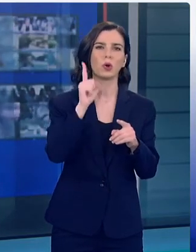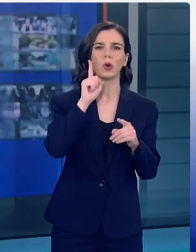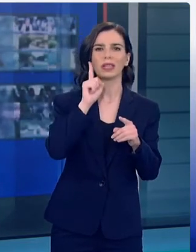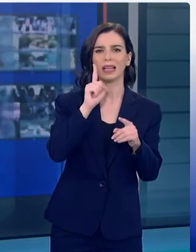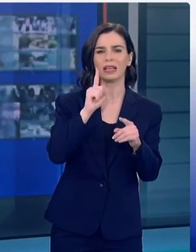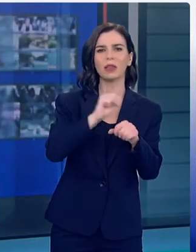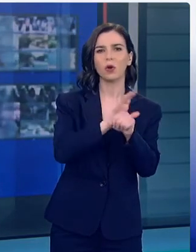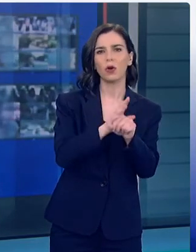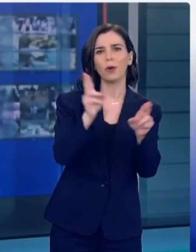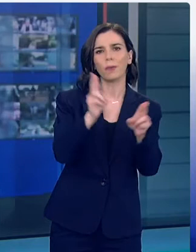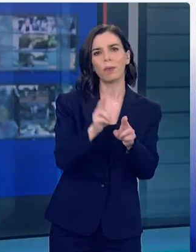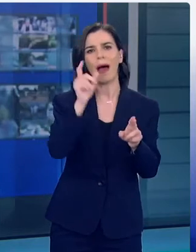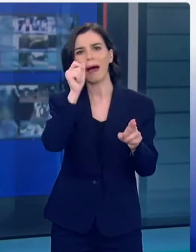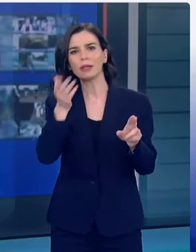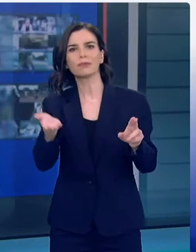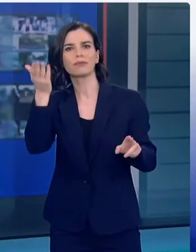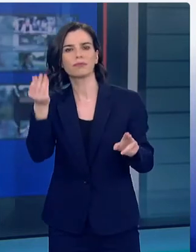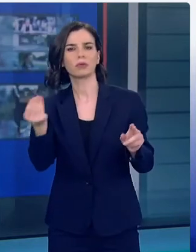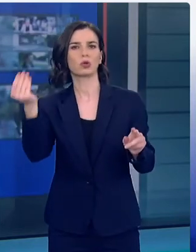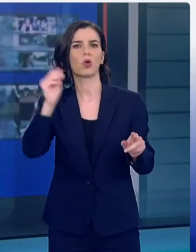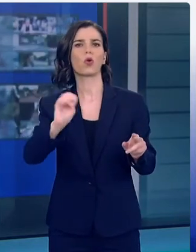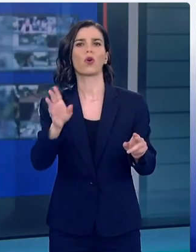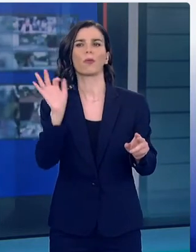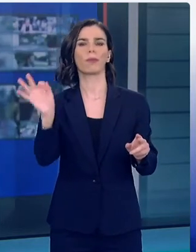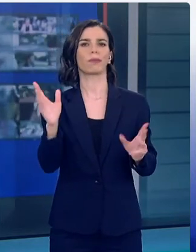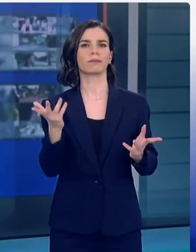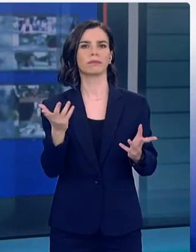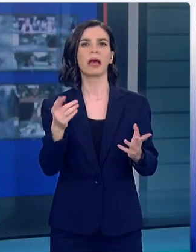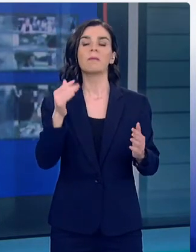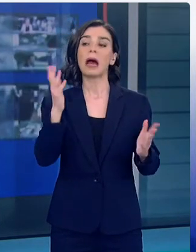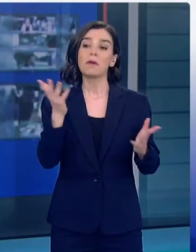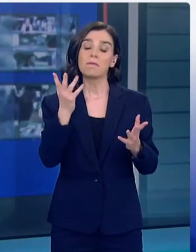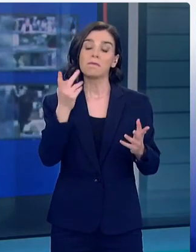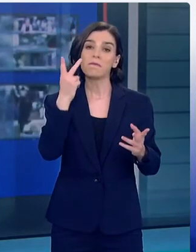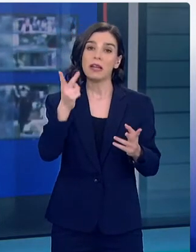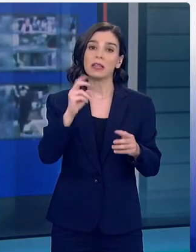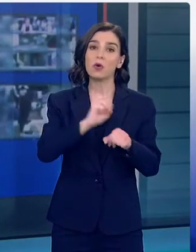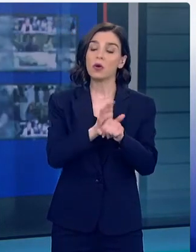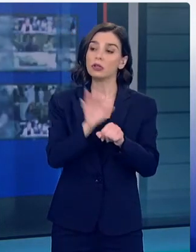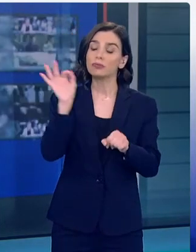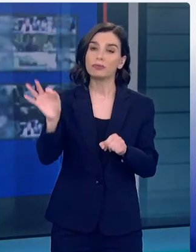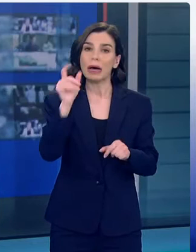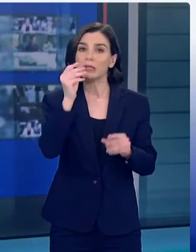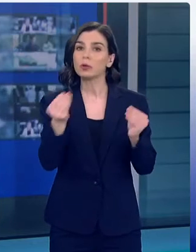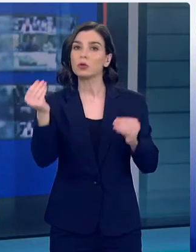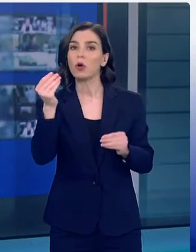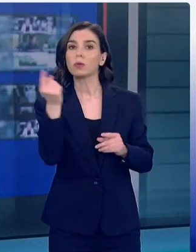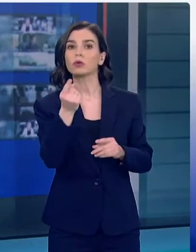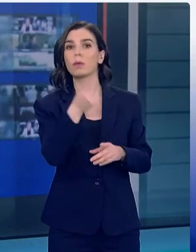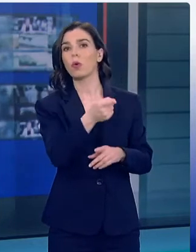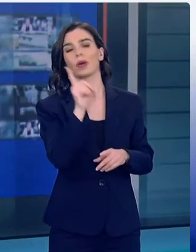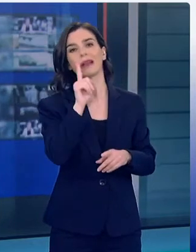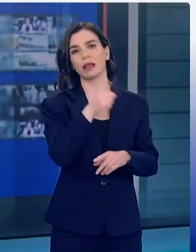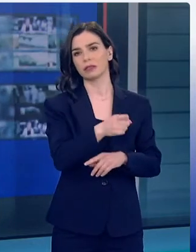άνδρες. Επιβεβαιώνεται λοιπόν για κάποιο λόγο η υπεροχή του ιού στους άνδρες. Επίσης,